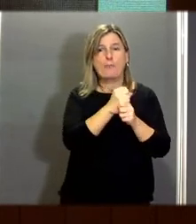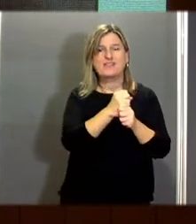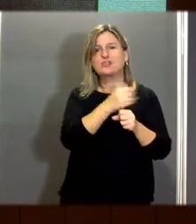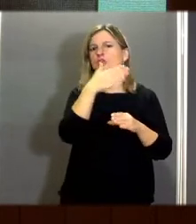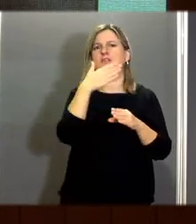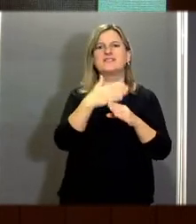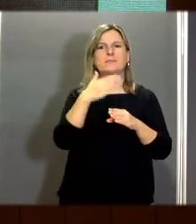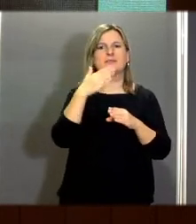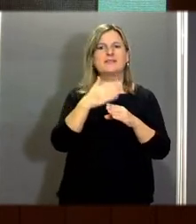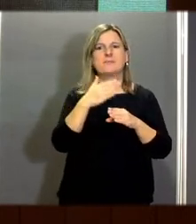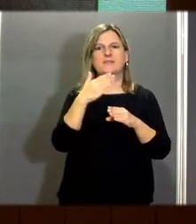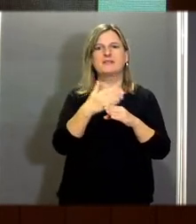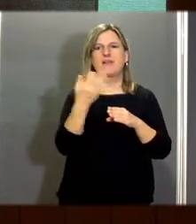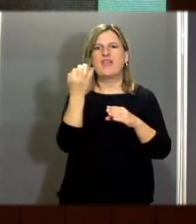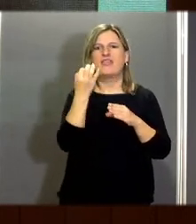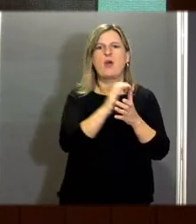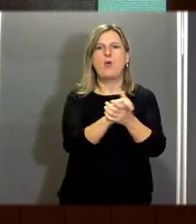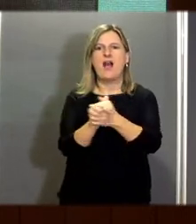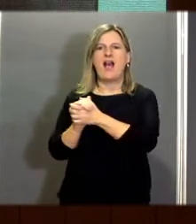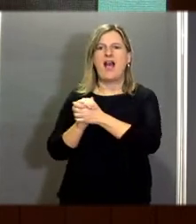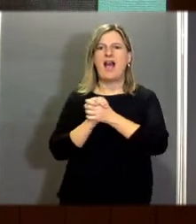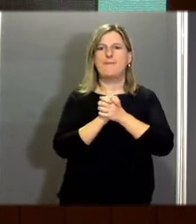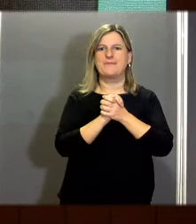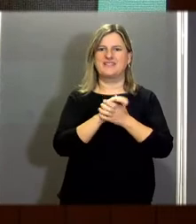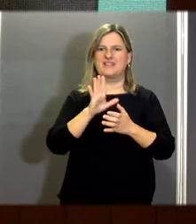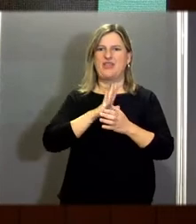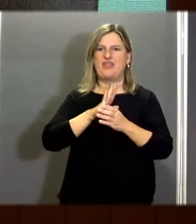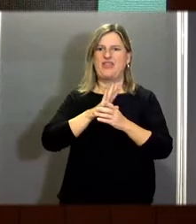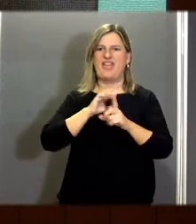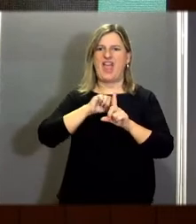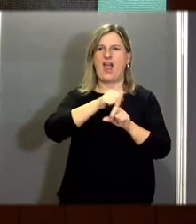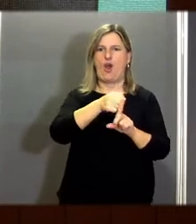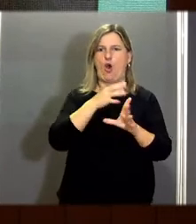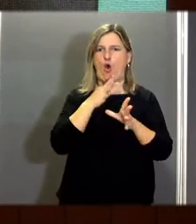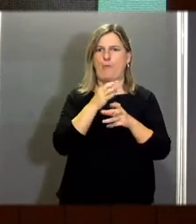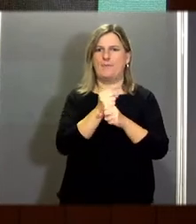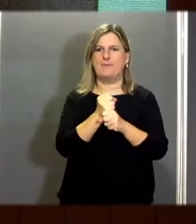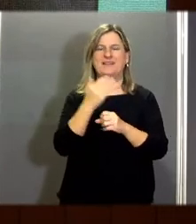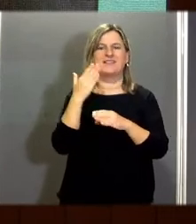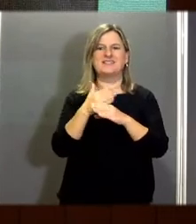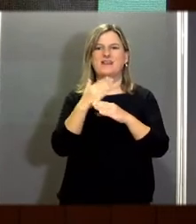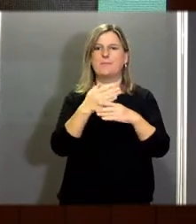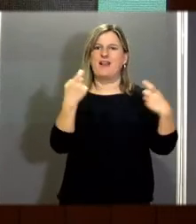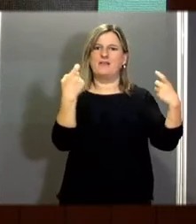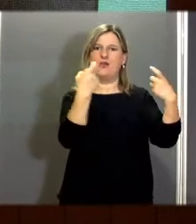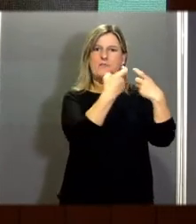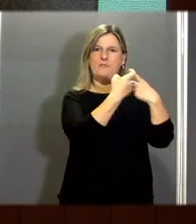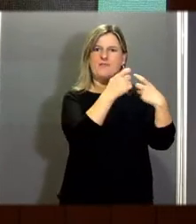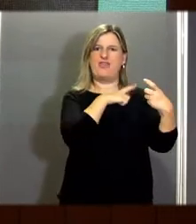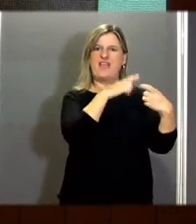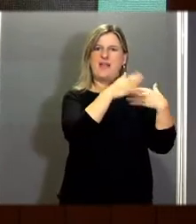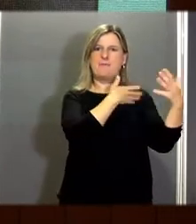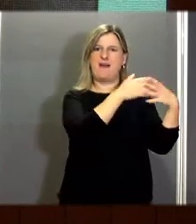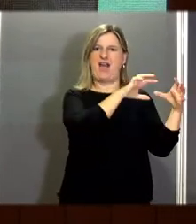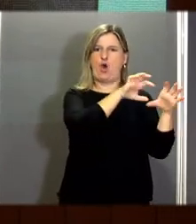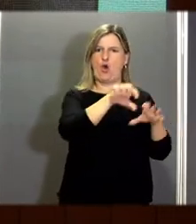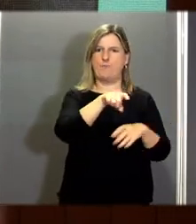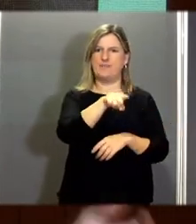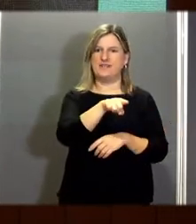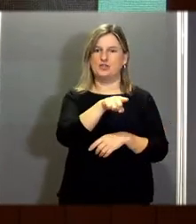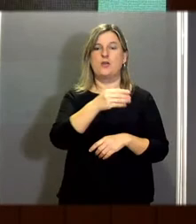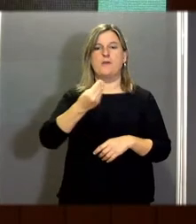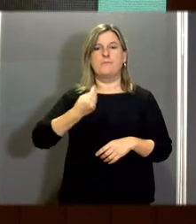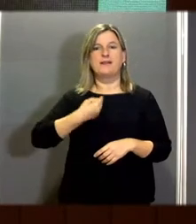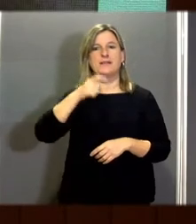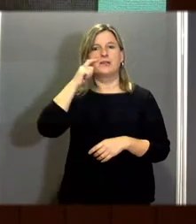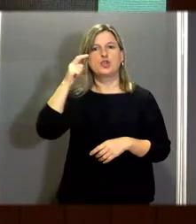sempre havíem de ser amics de l'oprimit i sempre havíem de ser enemics de l'opressor. Aquest senyor va